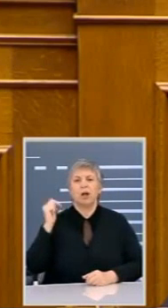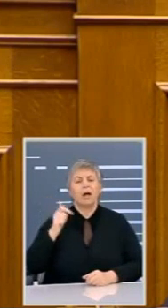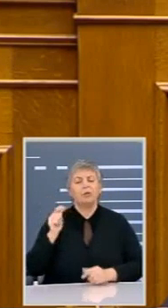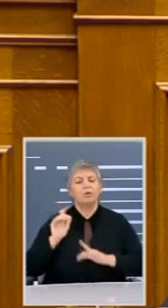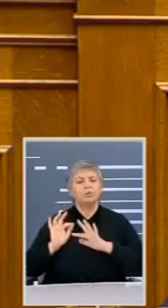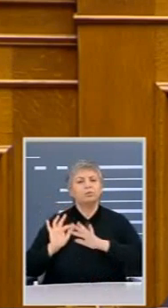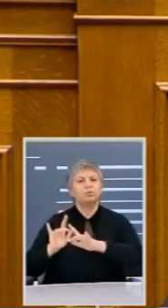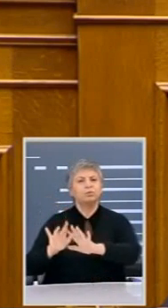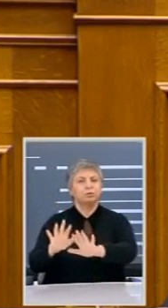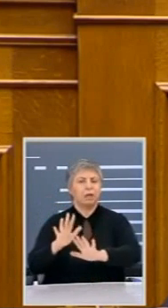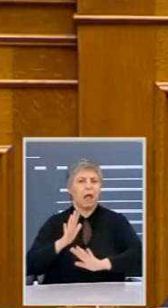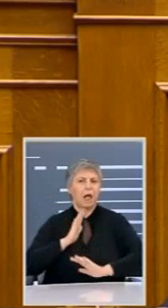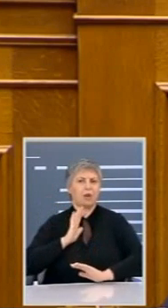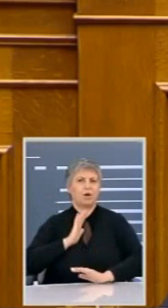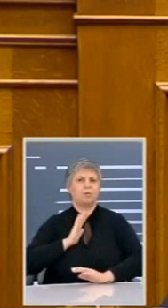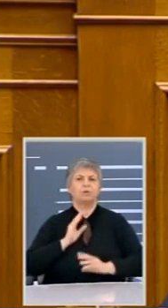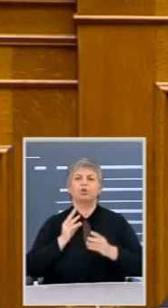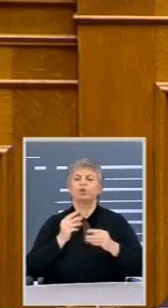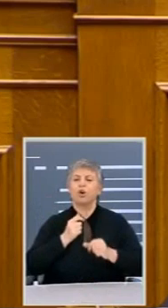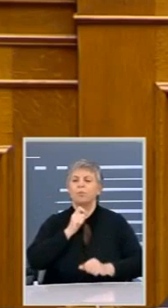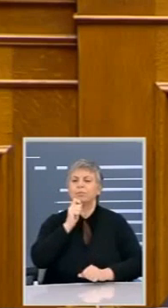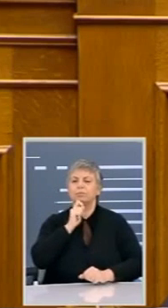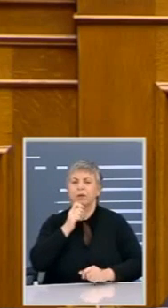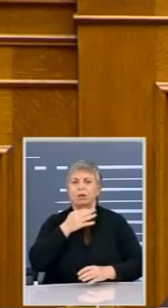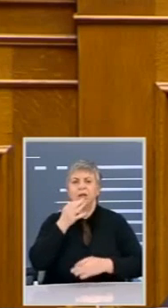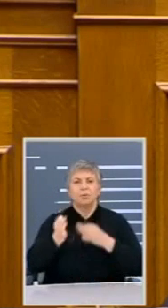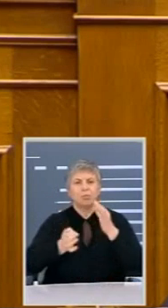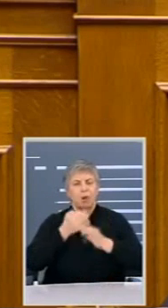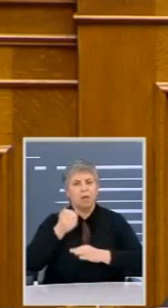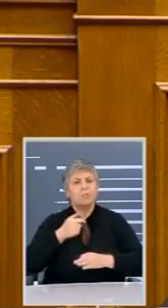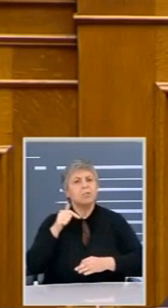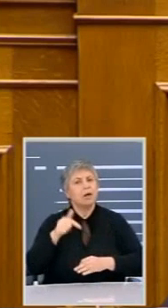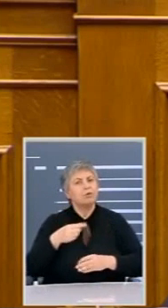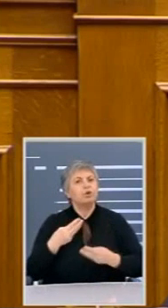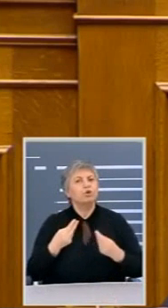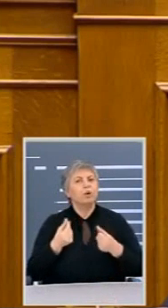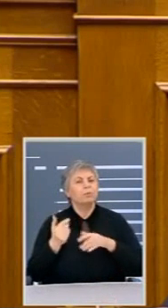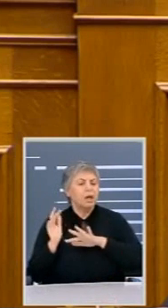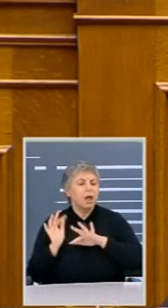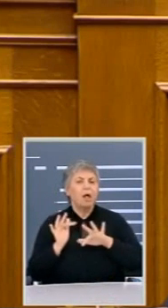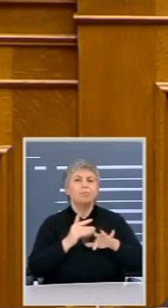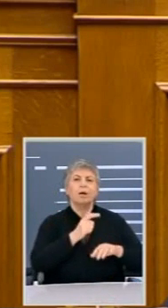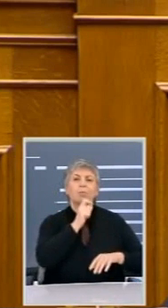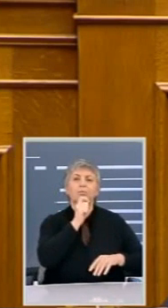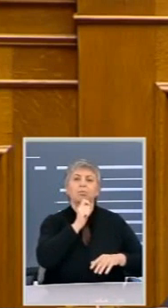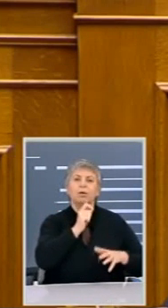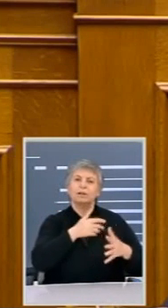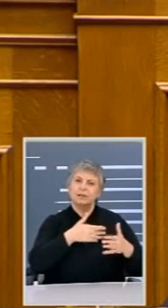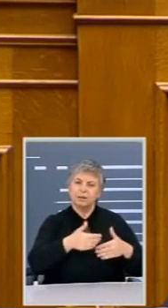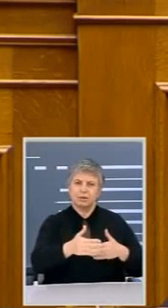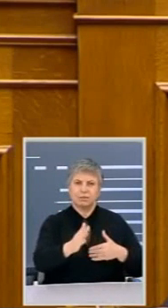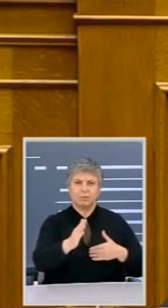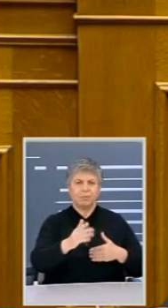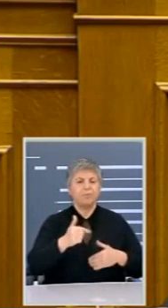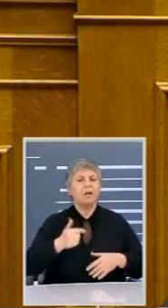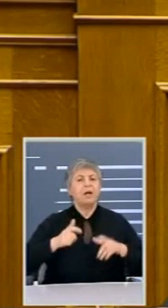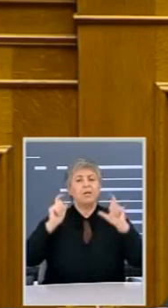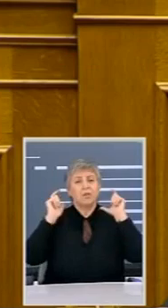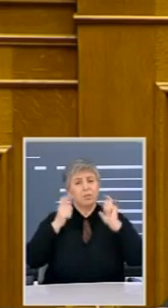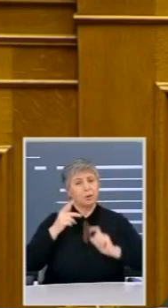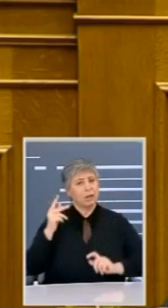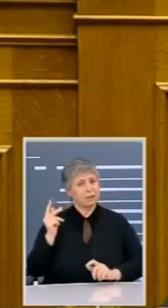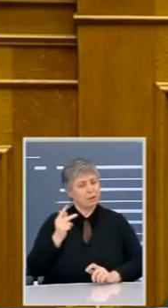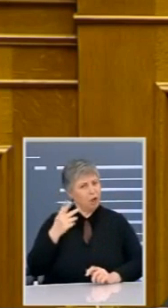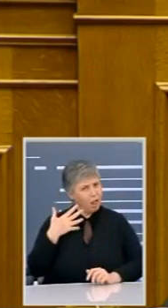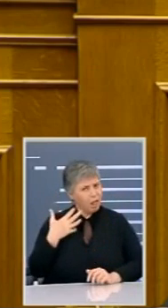λαού και εν τέλει να επηρεάζουν και να ελέγχουν τις πολιτικές εξελίξεις. Σε μια δημοκρατική κοινωνία στην οποία λειτουργούν